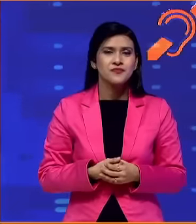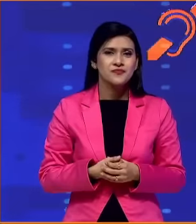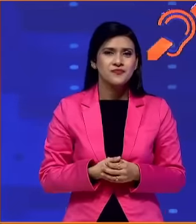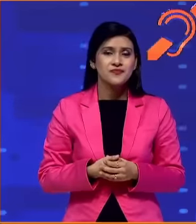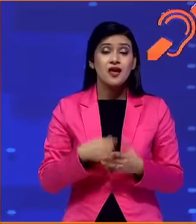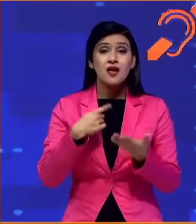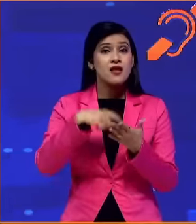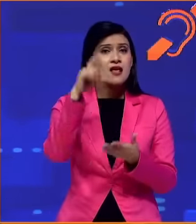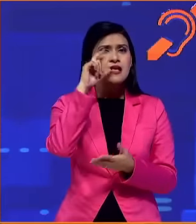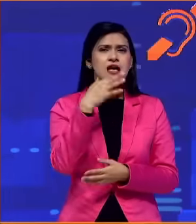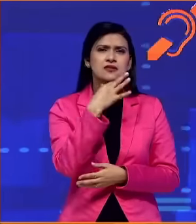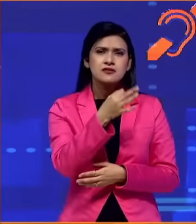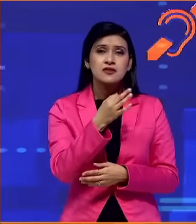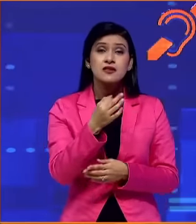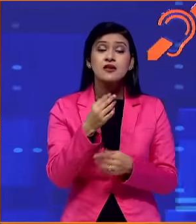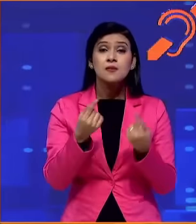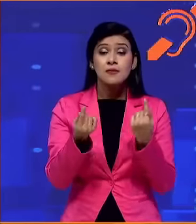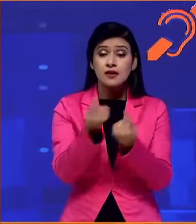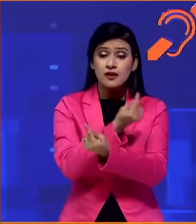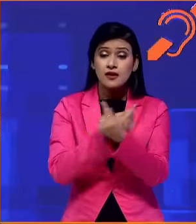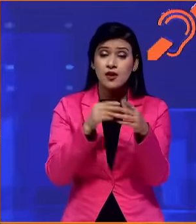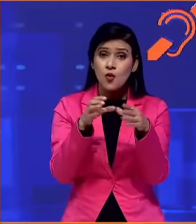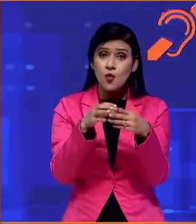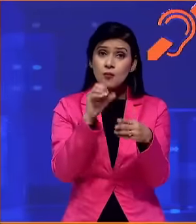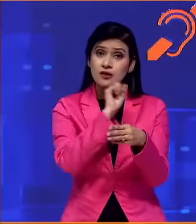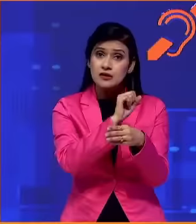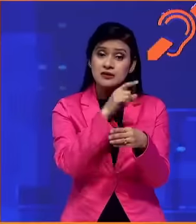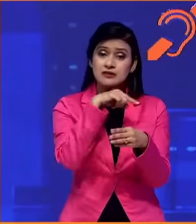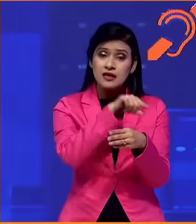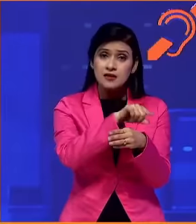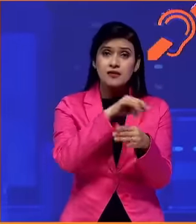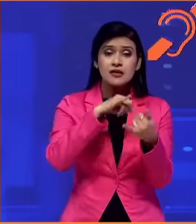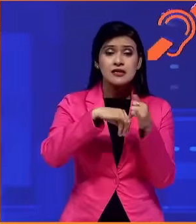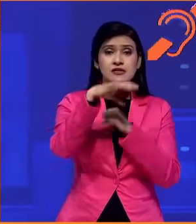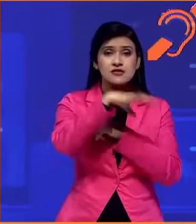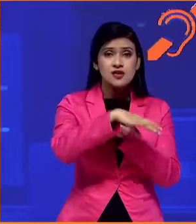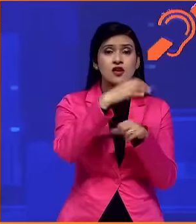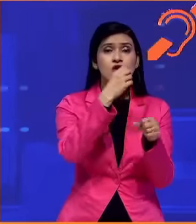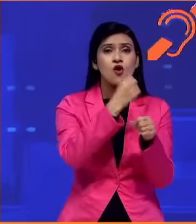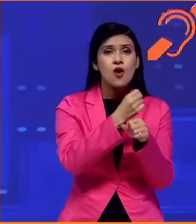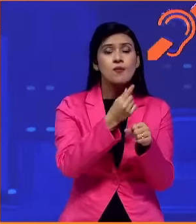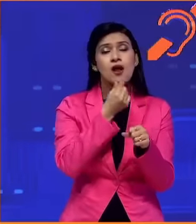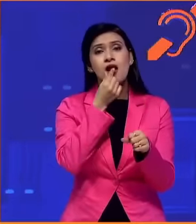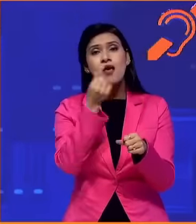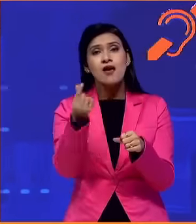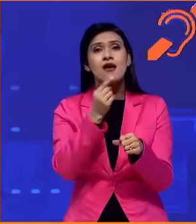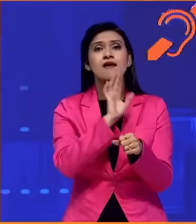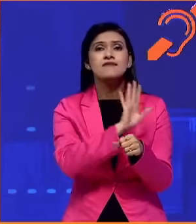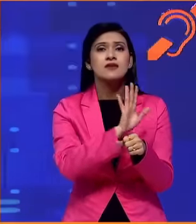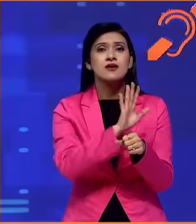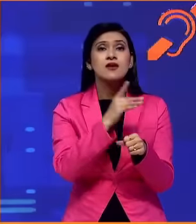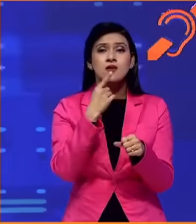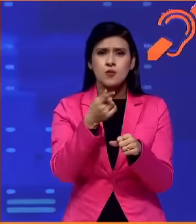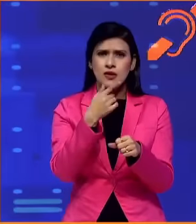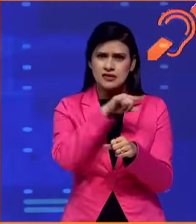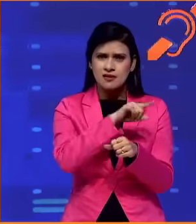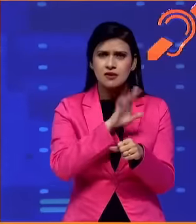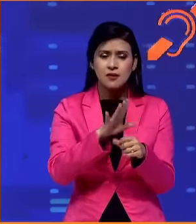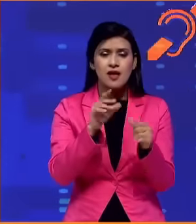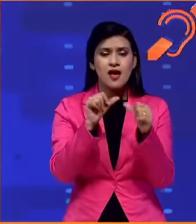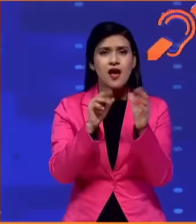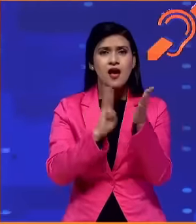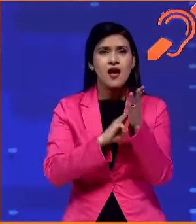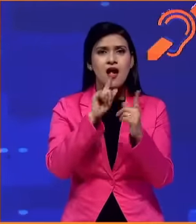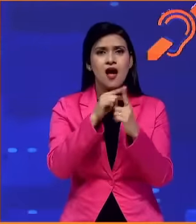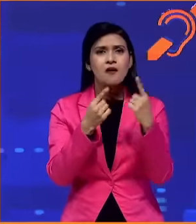नहीं।यदि पार्टीनेतायाराज्यके मुख्यमंत्रीद्वारायहआरोपलगायाजाताहैकिसचिनपायलटने अमितशाहऔरगजेंद्रशेखावतकेसाथ